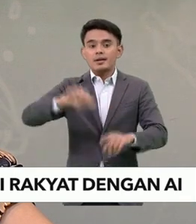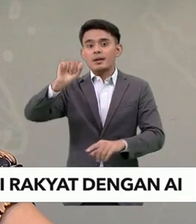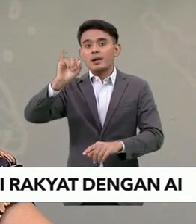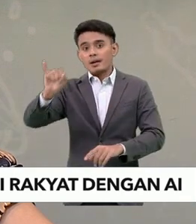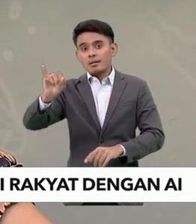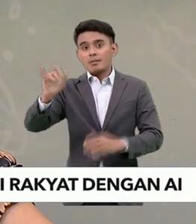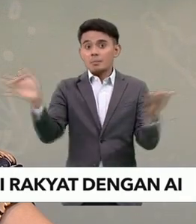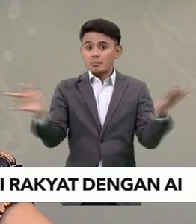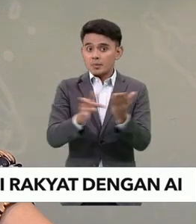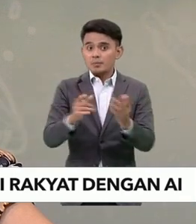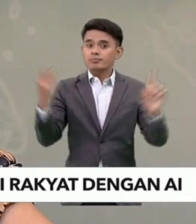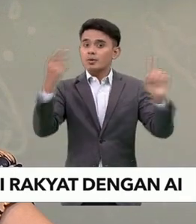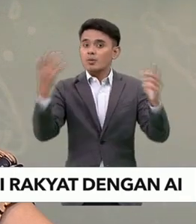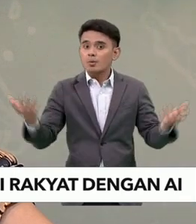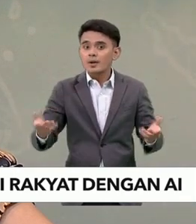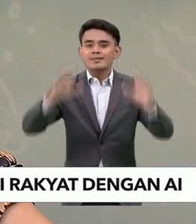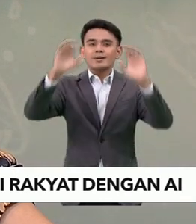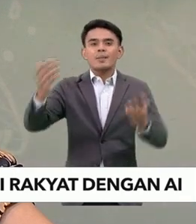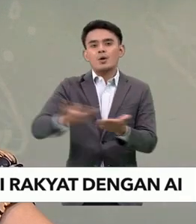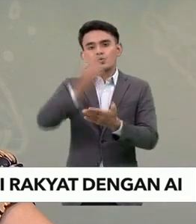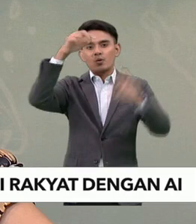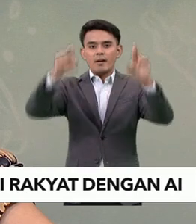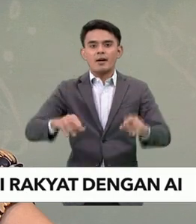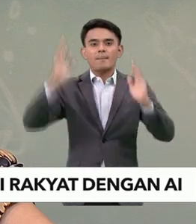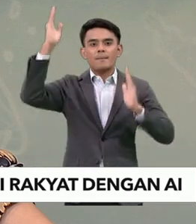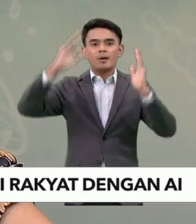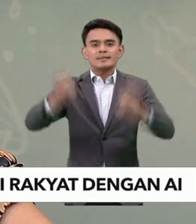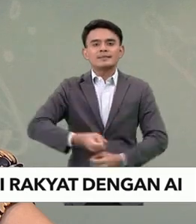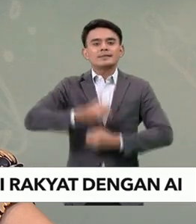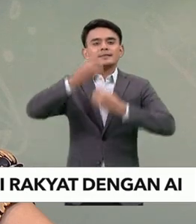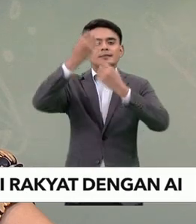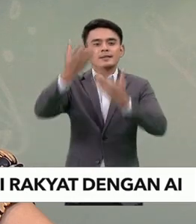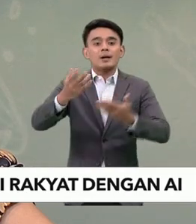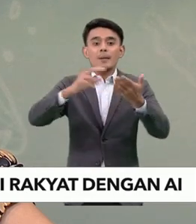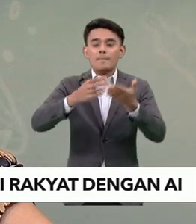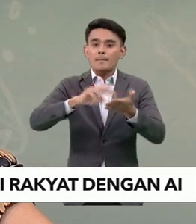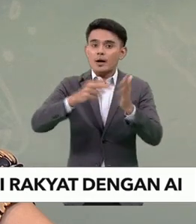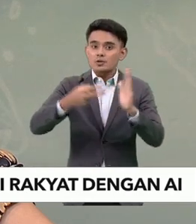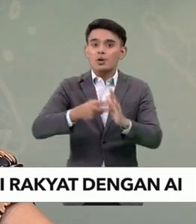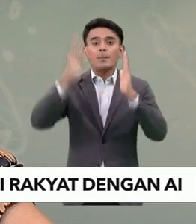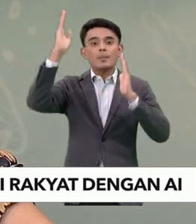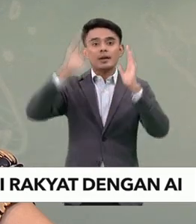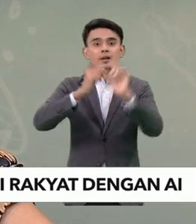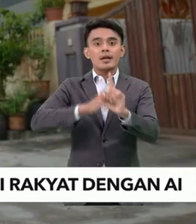negara ini dengan matlamat mengorak cara baharu untuk rakyat Malaysia meluahkan apa makna Malaysia buat mereka.